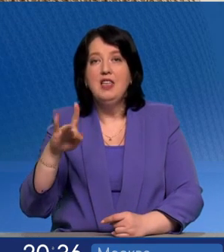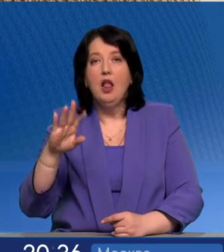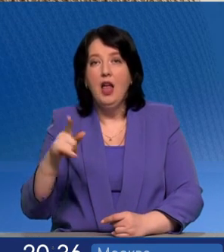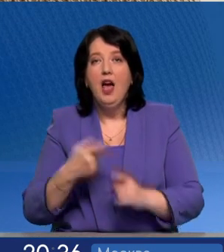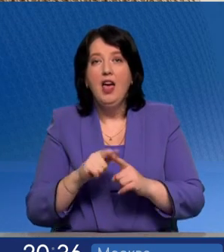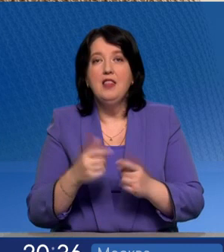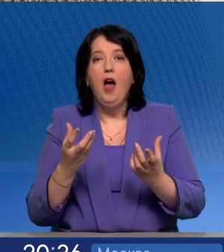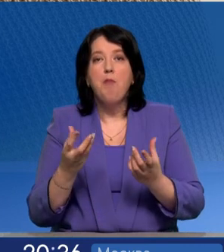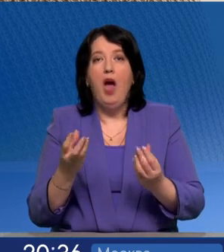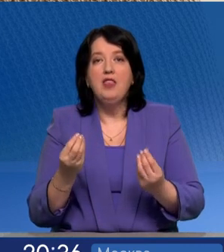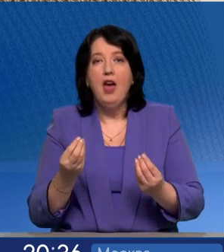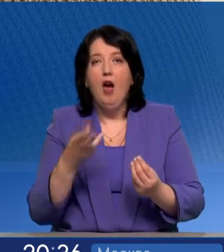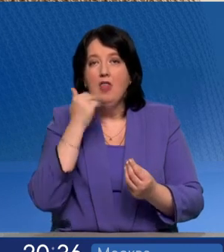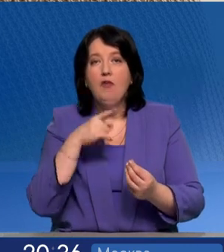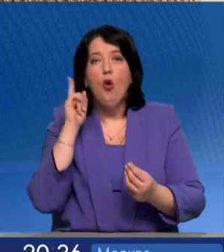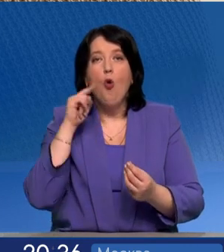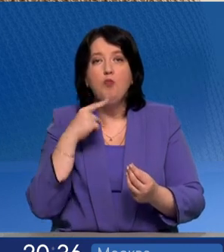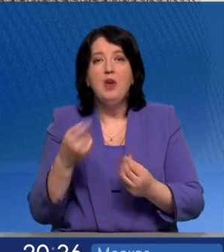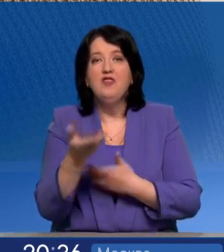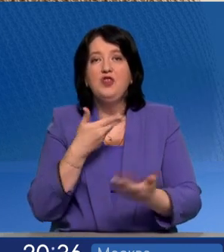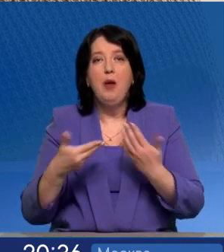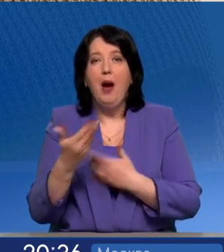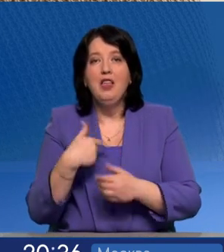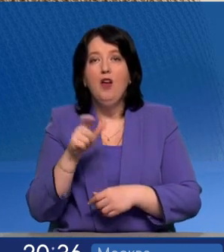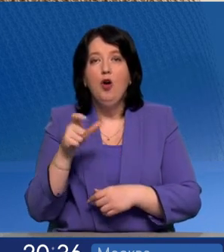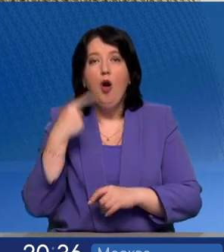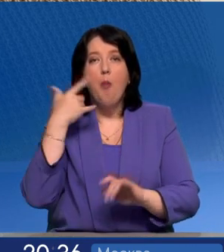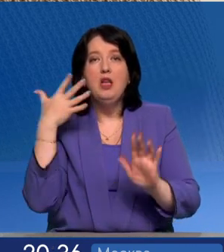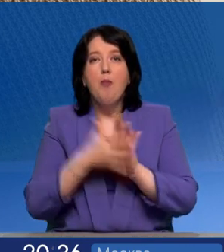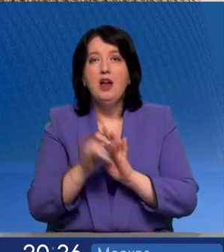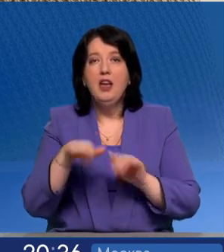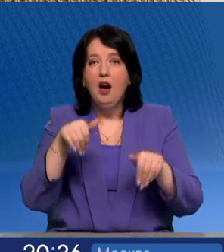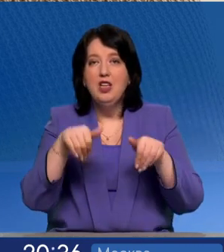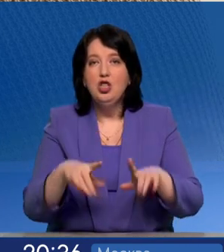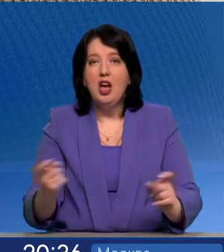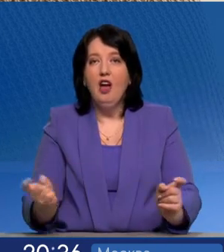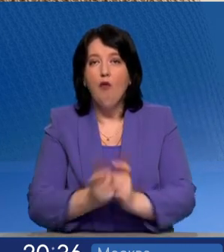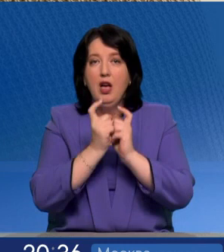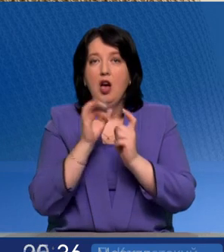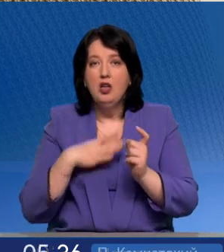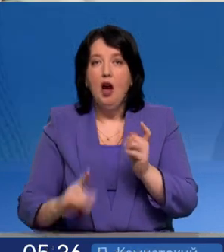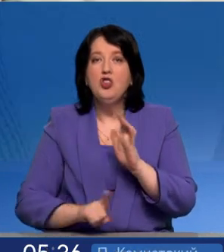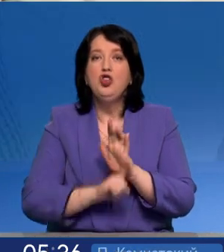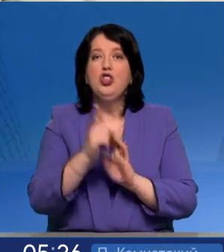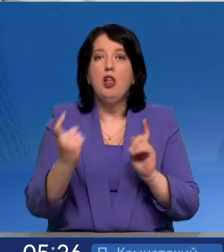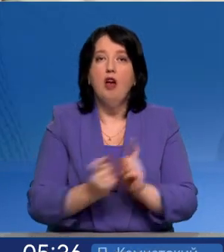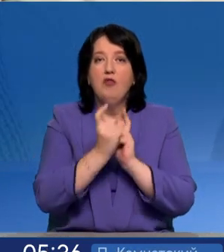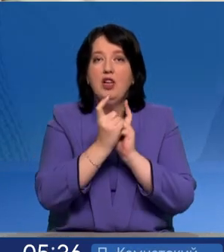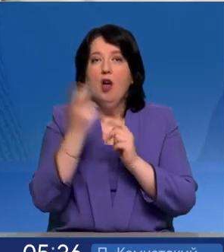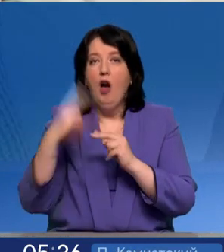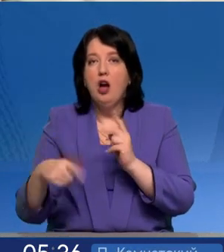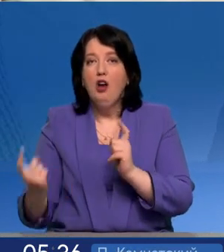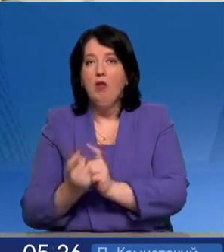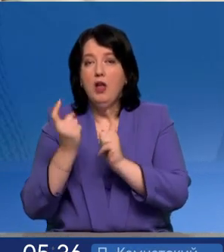уметь взаимодействовать с людьми, это понимать, как решать конфликты, как в них входить, как из них выходить. Это уметь ставить